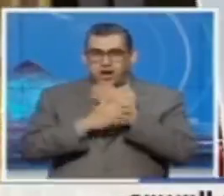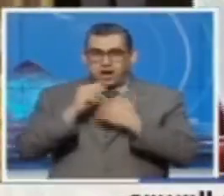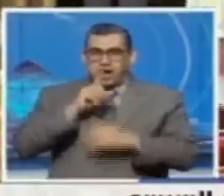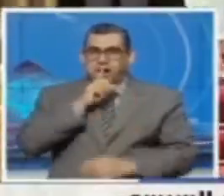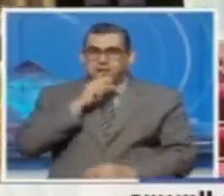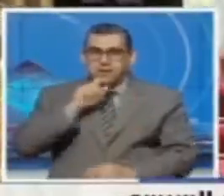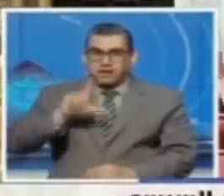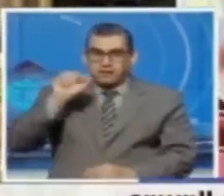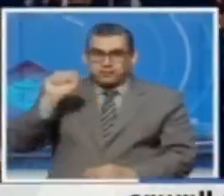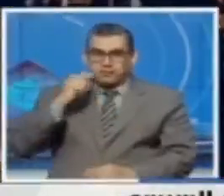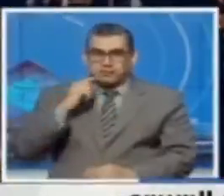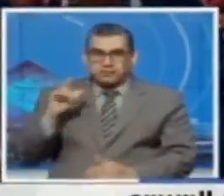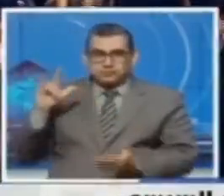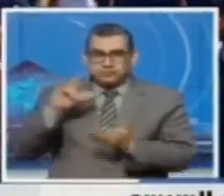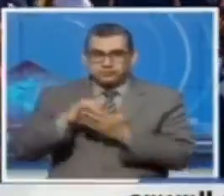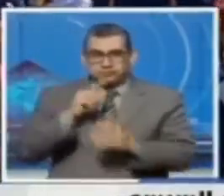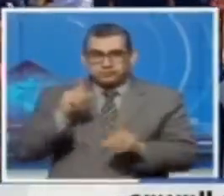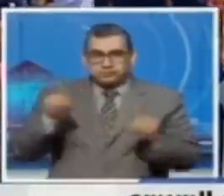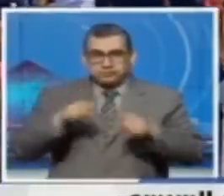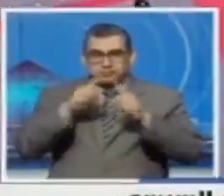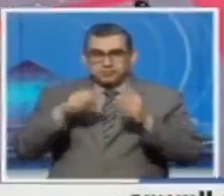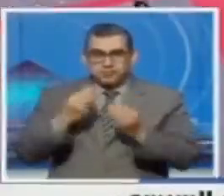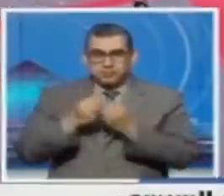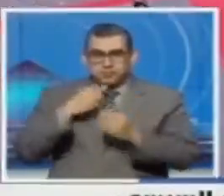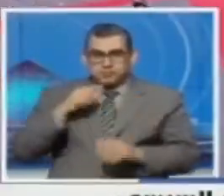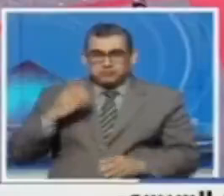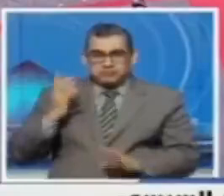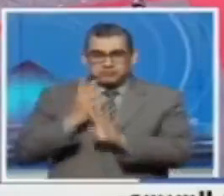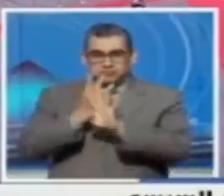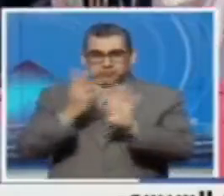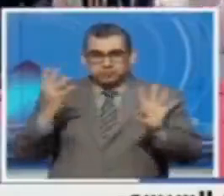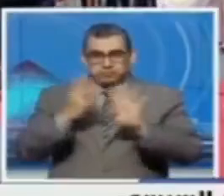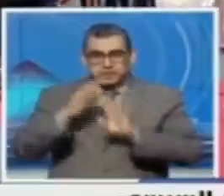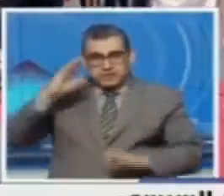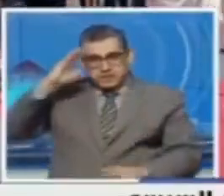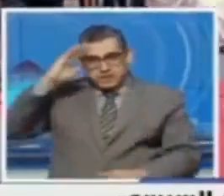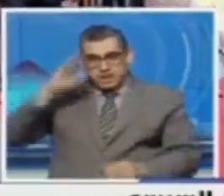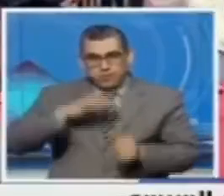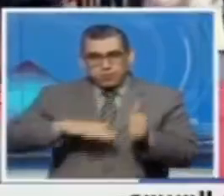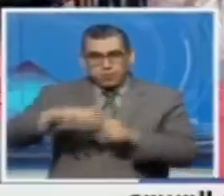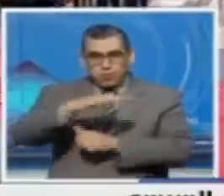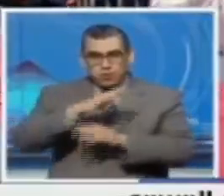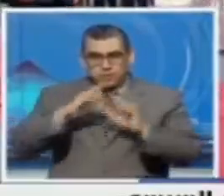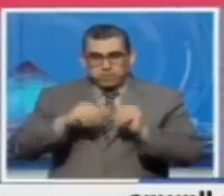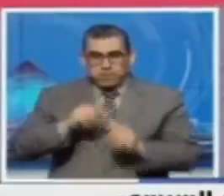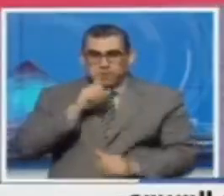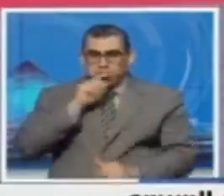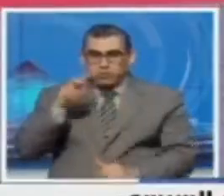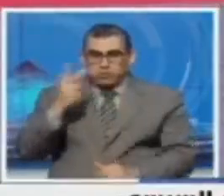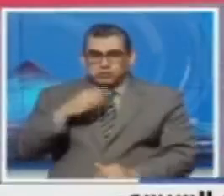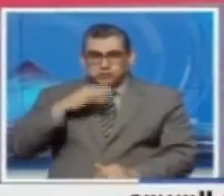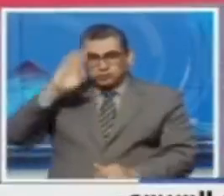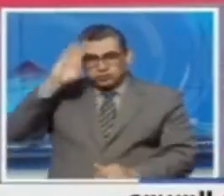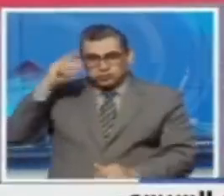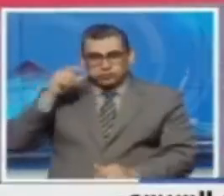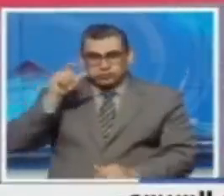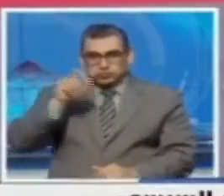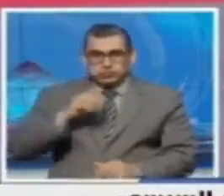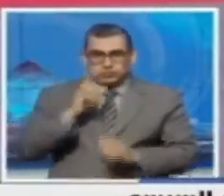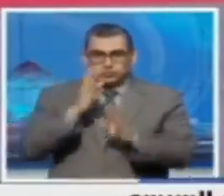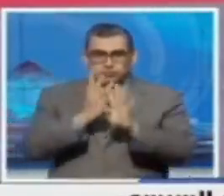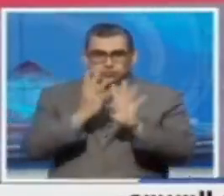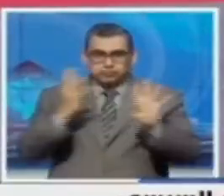حيث أقيمت مراسم الاستقبال الرسمي وتم عزف السلمين الوطنيين واستعراض حرس الشرف.